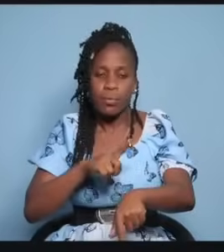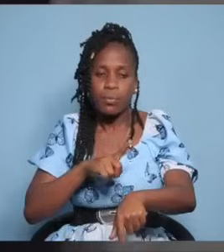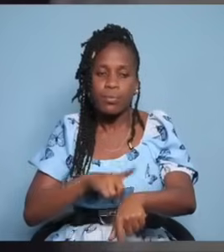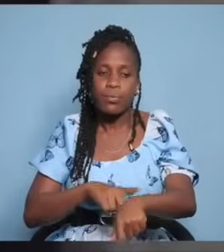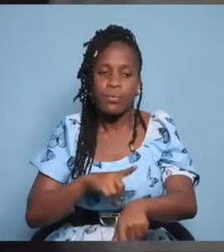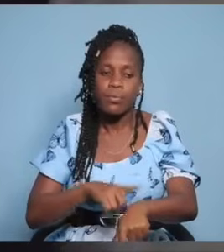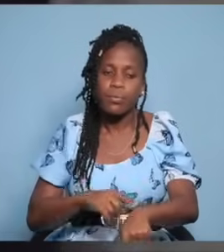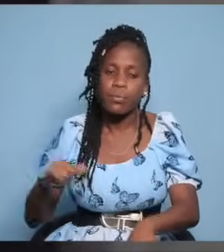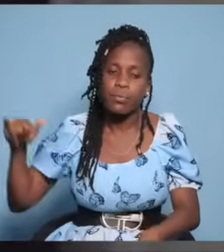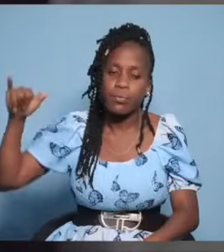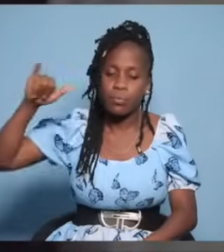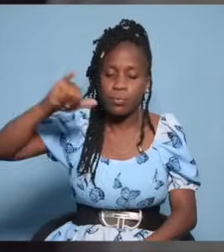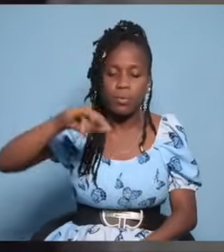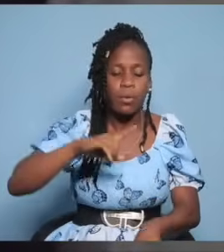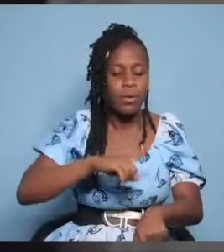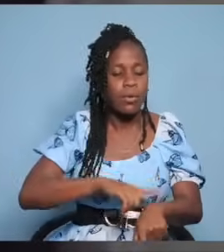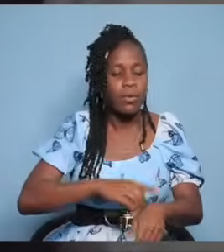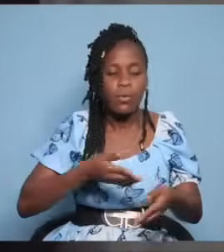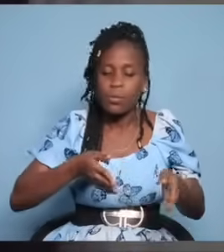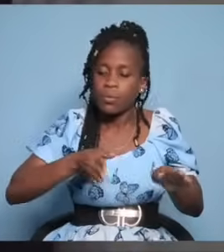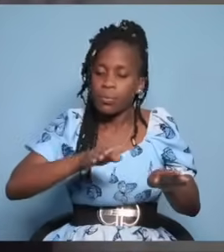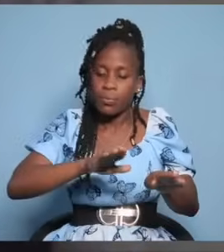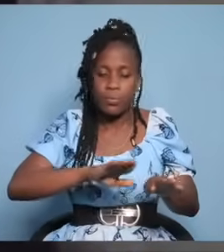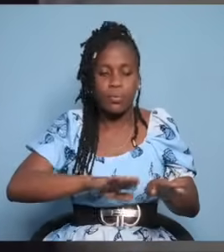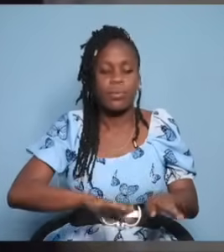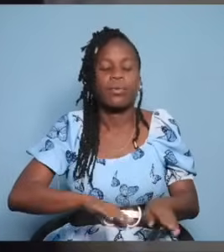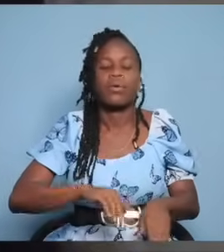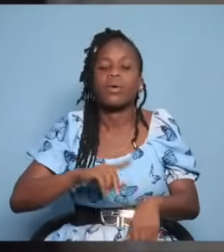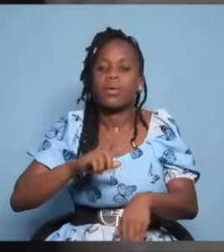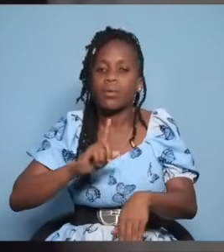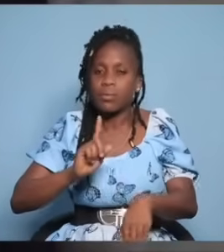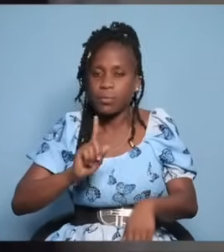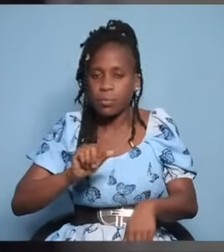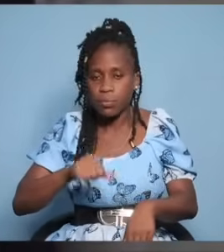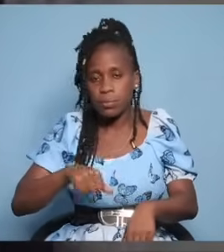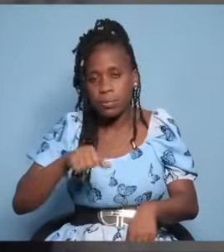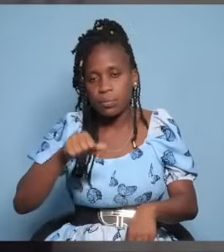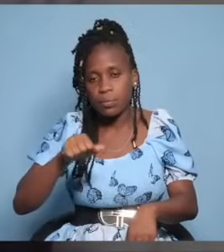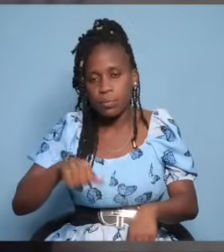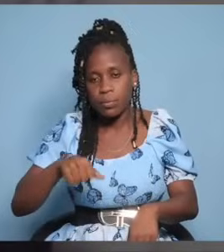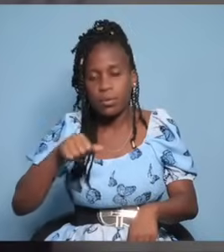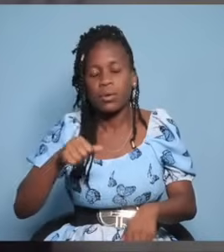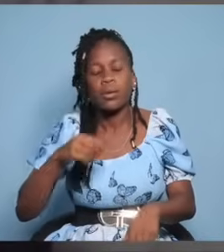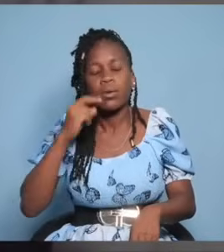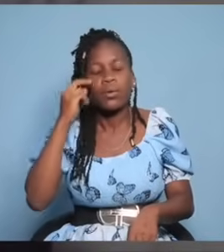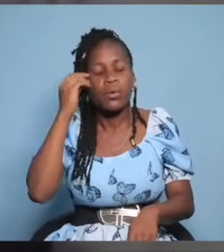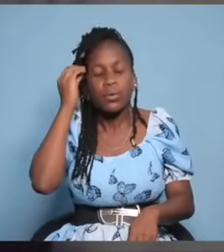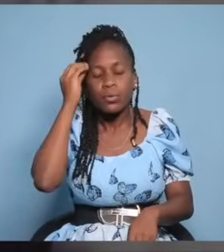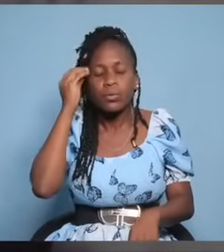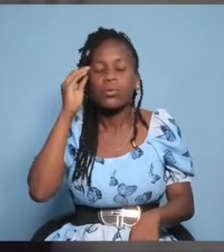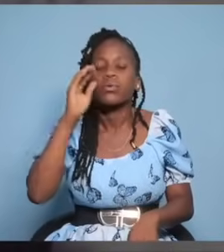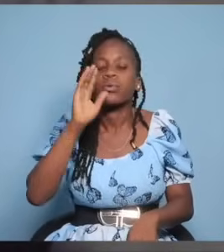inadondoka, wakati umauti wake unaondoka, ndipo ndoto zake nazo zikafa. Watu